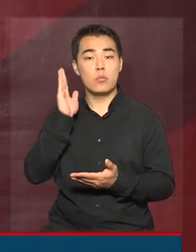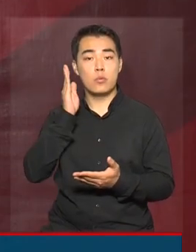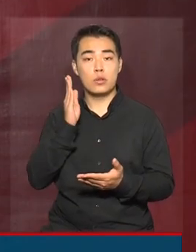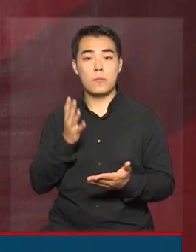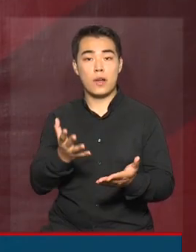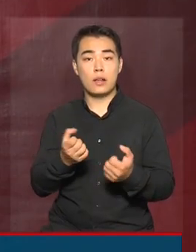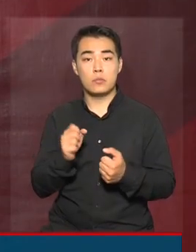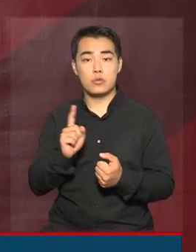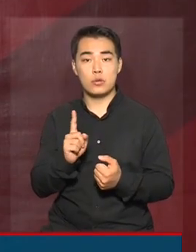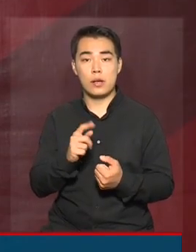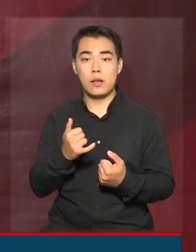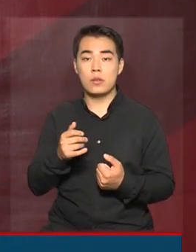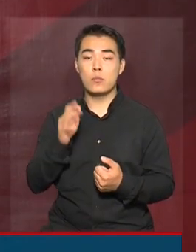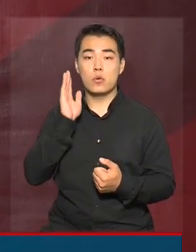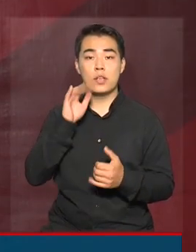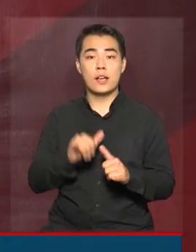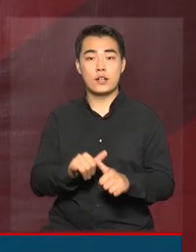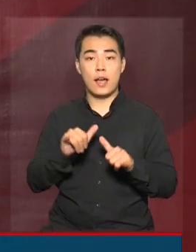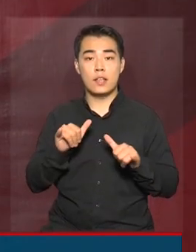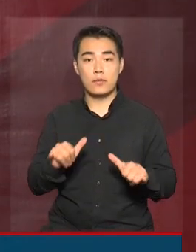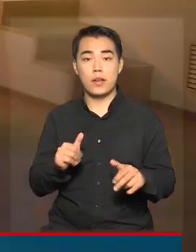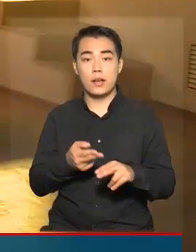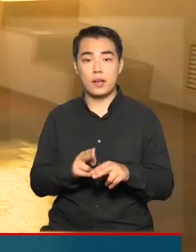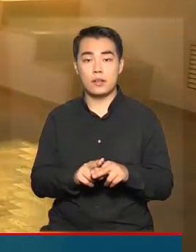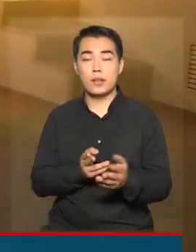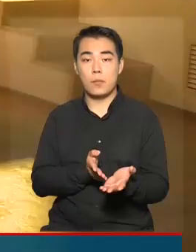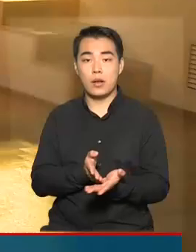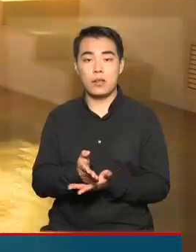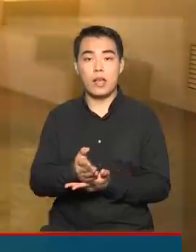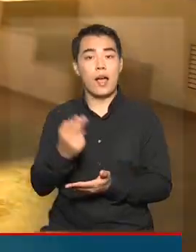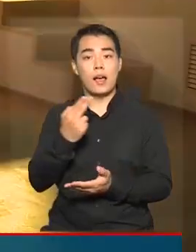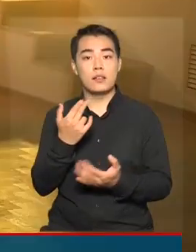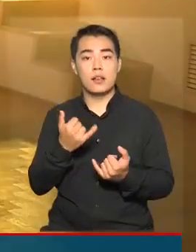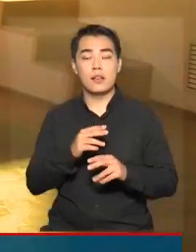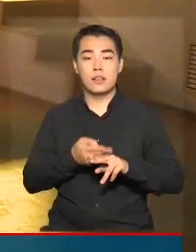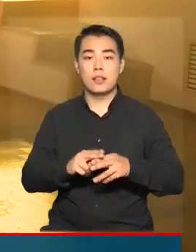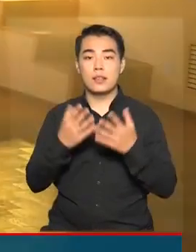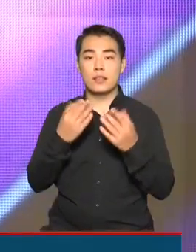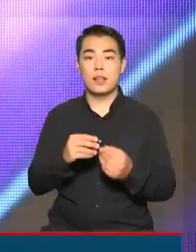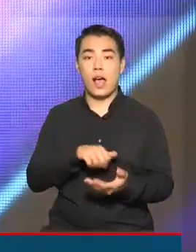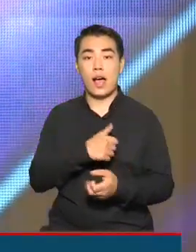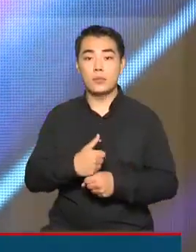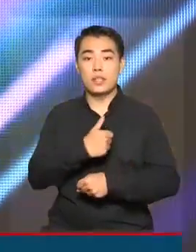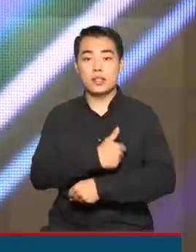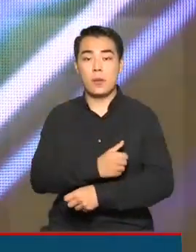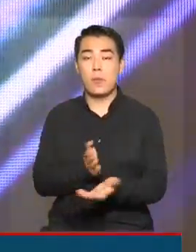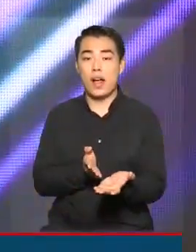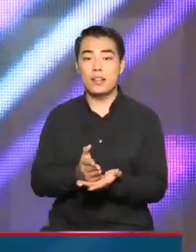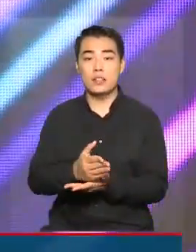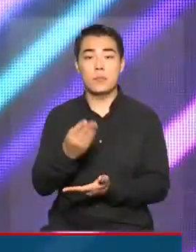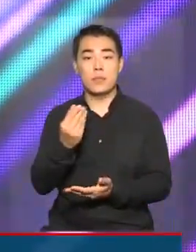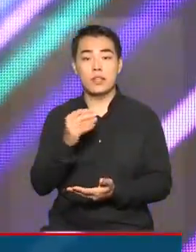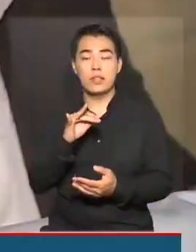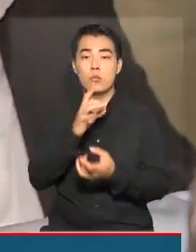стимулом для дальнейшего развития вот этой отрасли. Астана становится не только административным, политическим, финансовым,